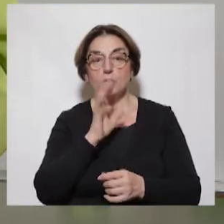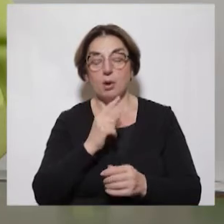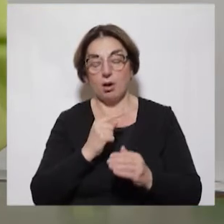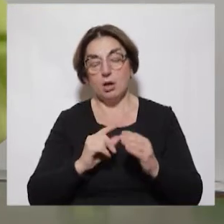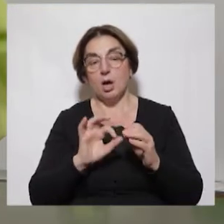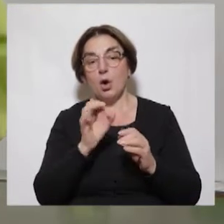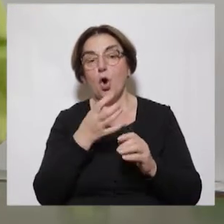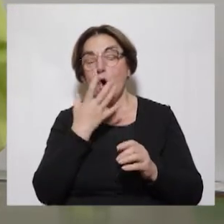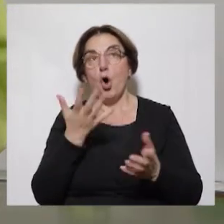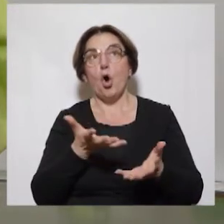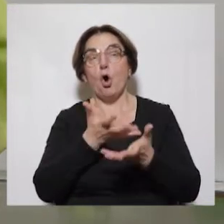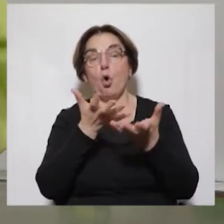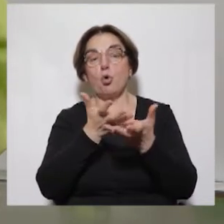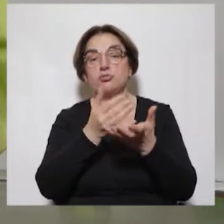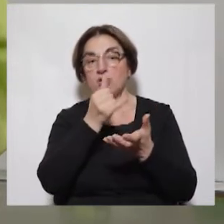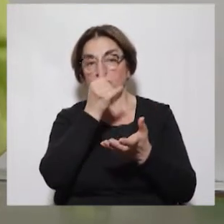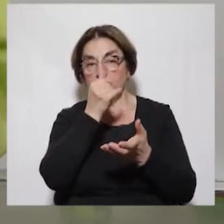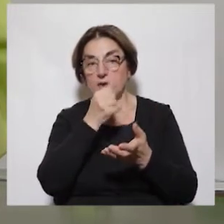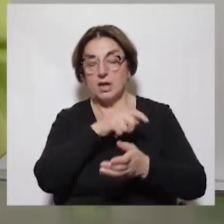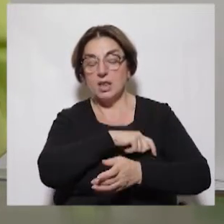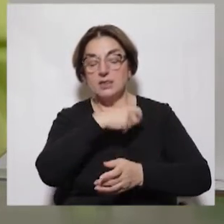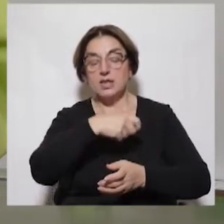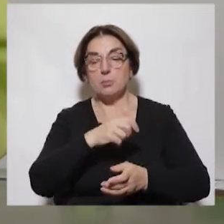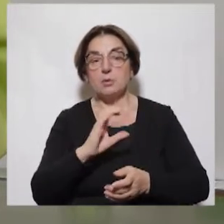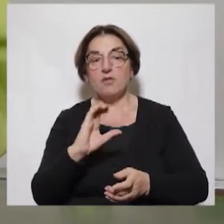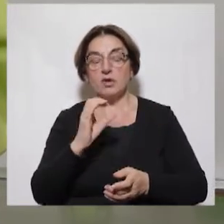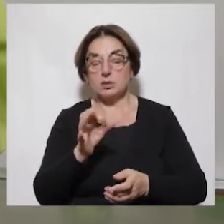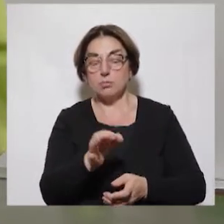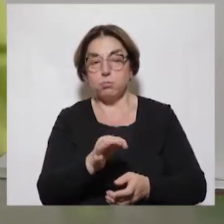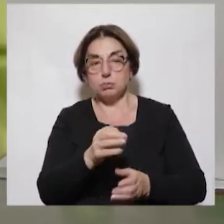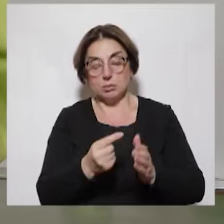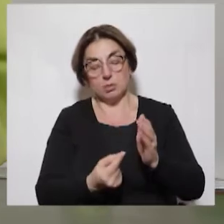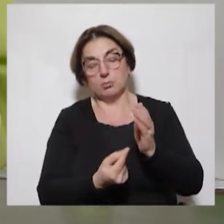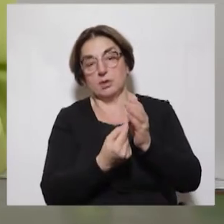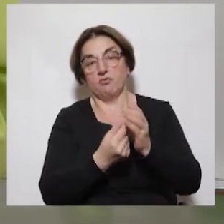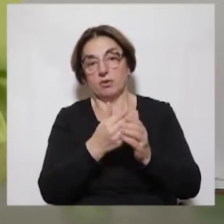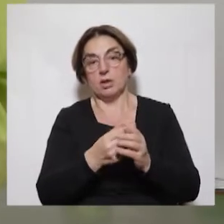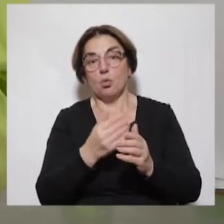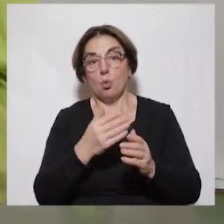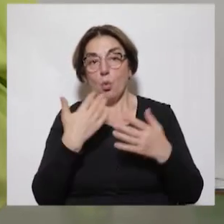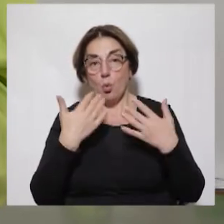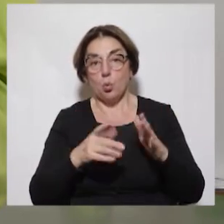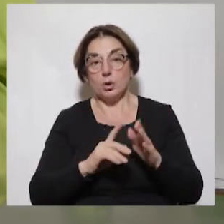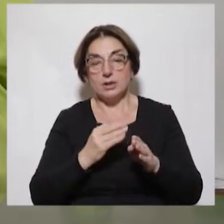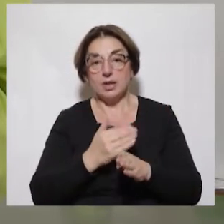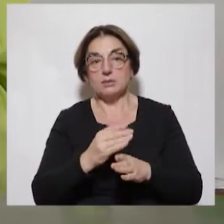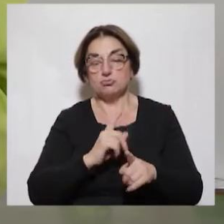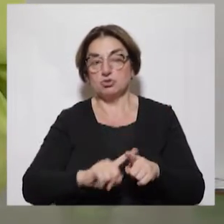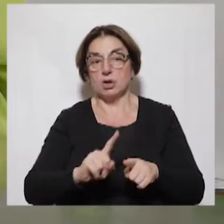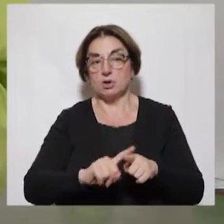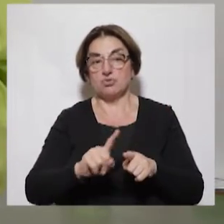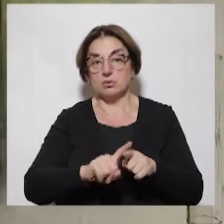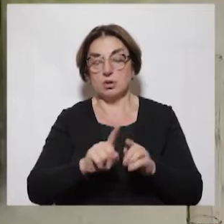ვერ აღწევს ორთქლი თვითონ თერმომეტრის ვერცხლის წყალს. თუმცა როგორც კი პროცესი უფრო